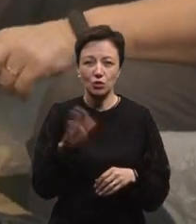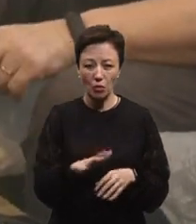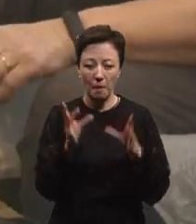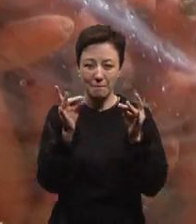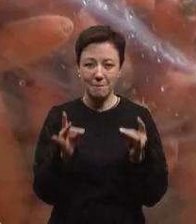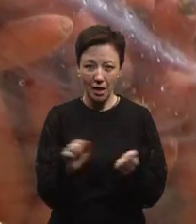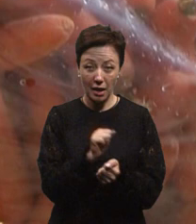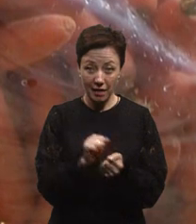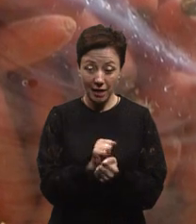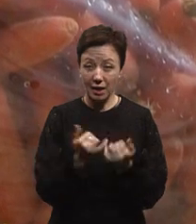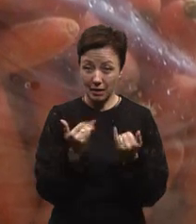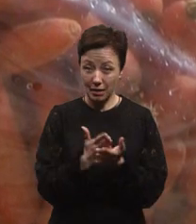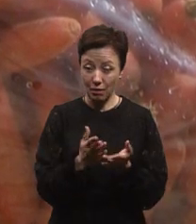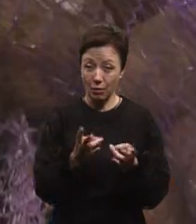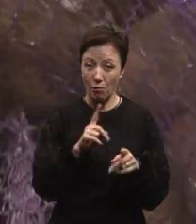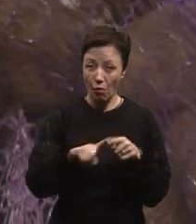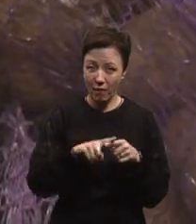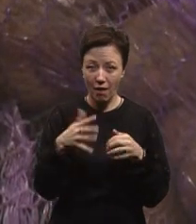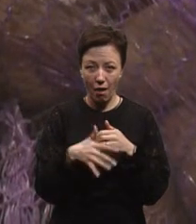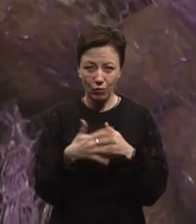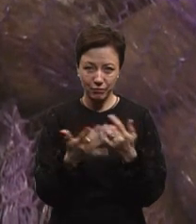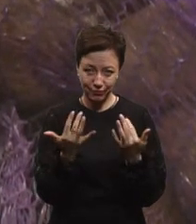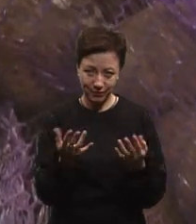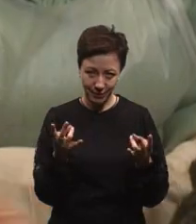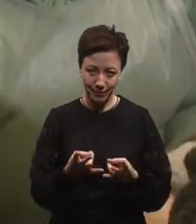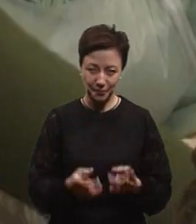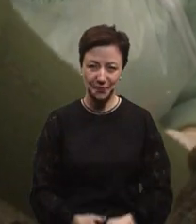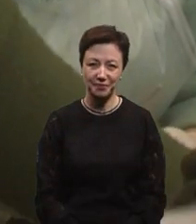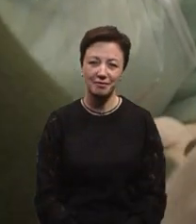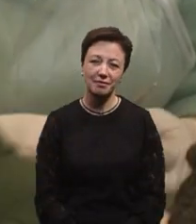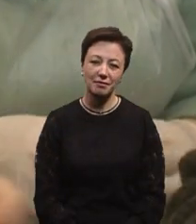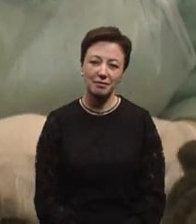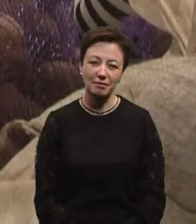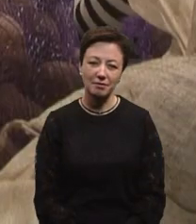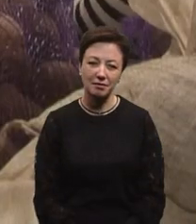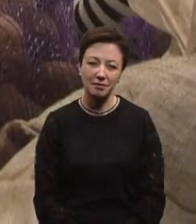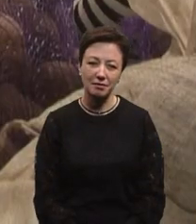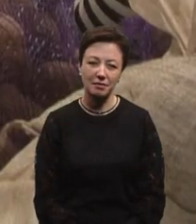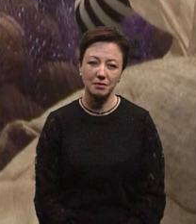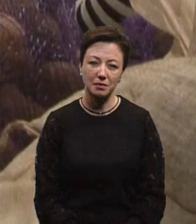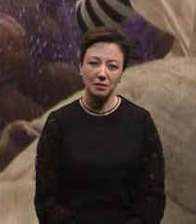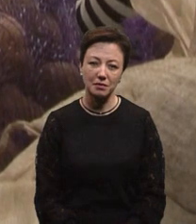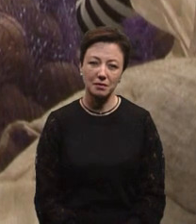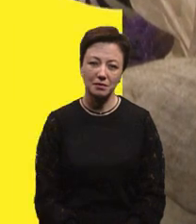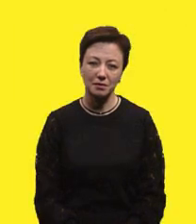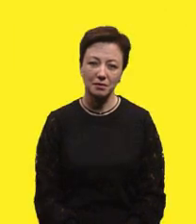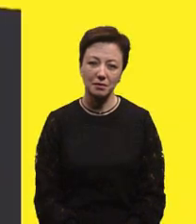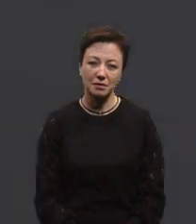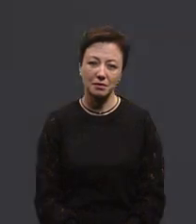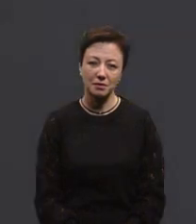нині каже волонтерка є потреба в моркві та капусті Ярослава антошевська Віктор кривий суспільні новини Хмельницький